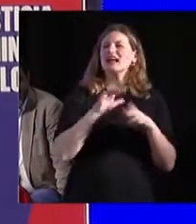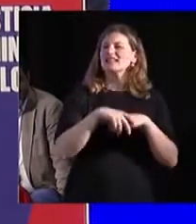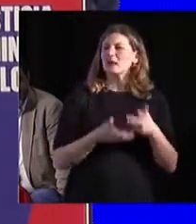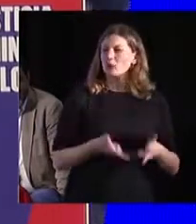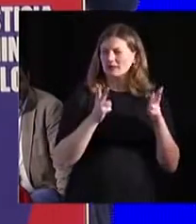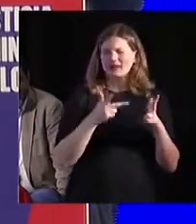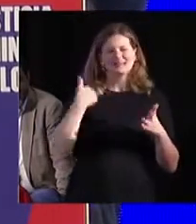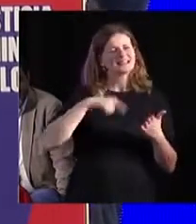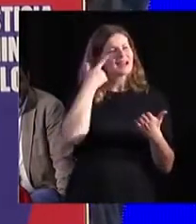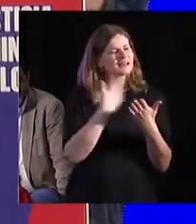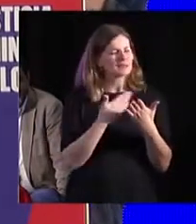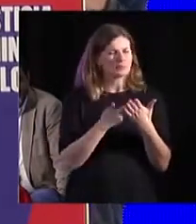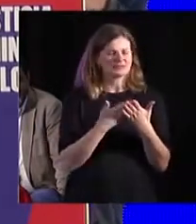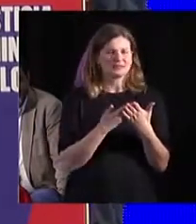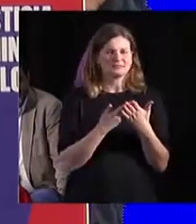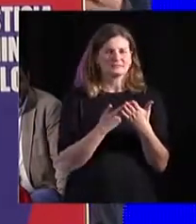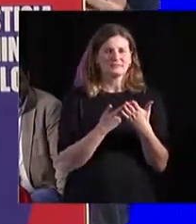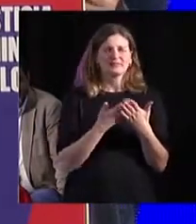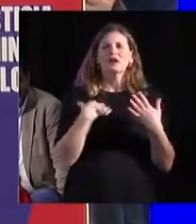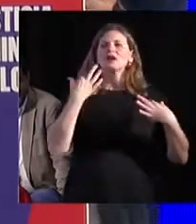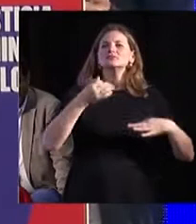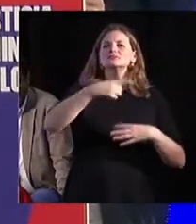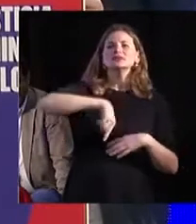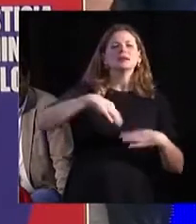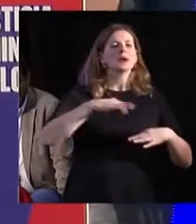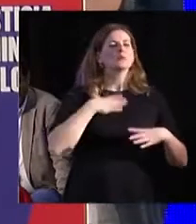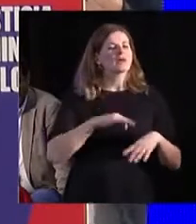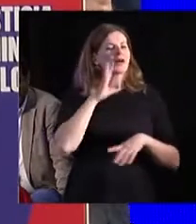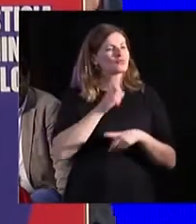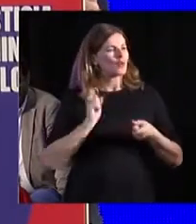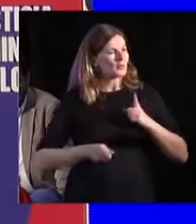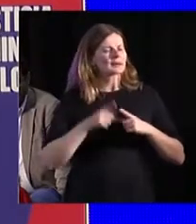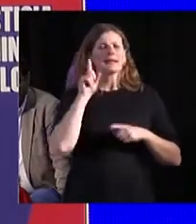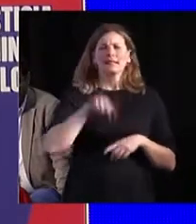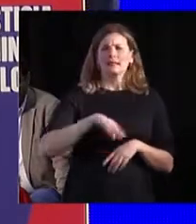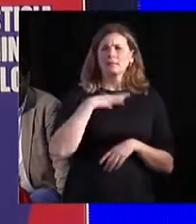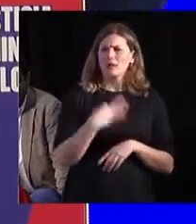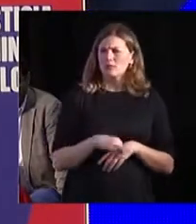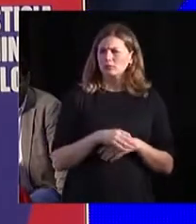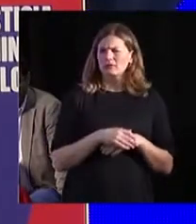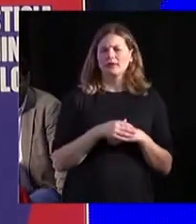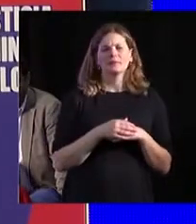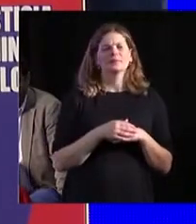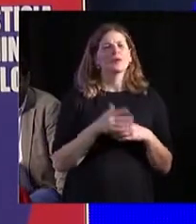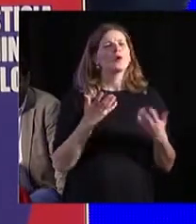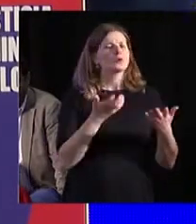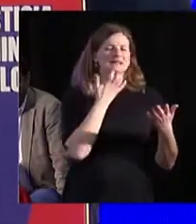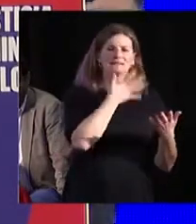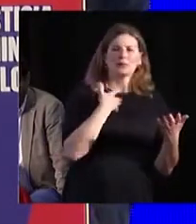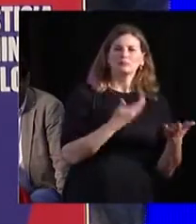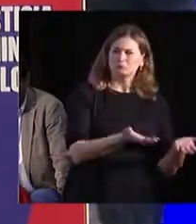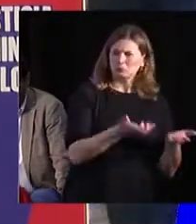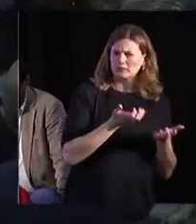democràtic. Hem demostrat que no només podíem governar, sinó que també podíem, no podíem guanyar, sinó que també